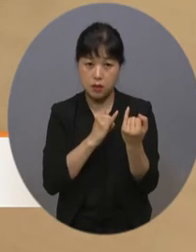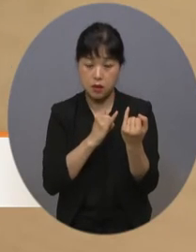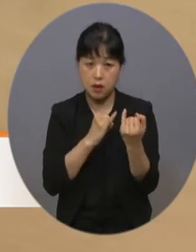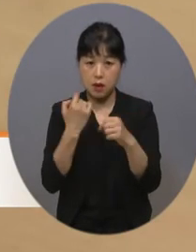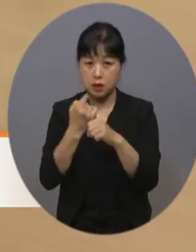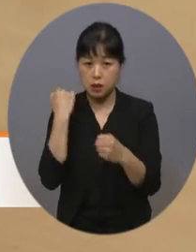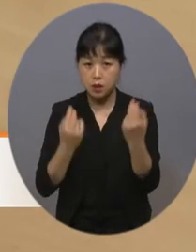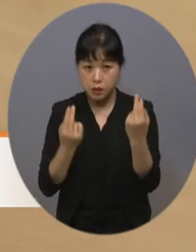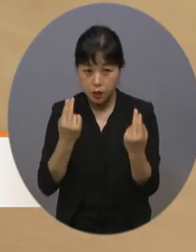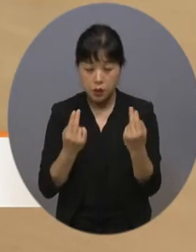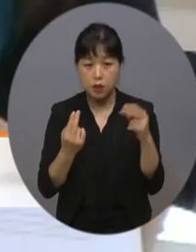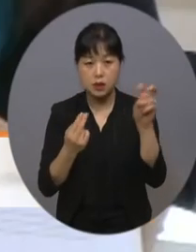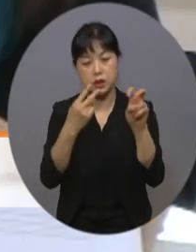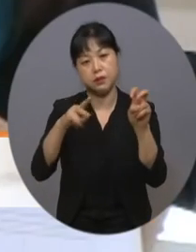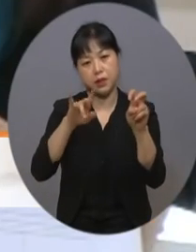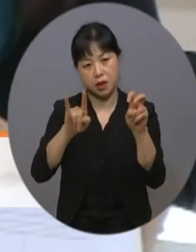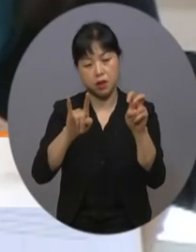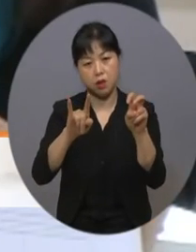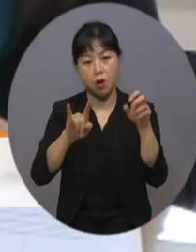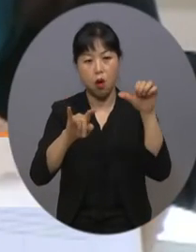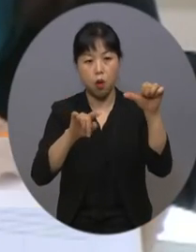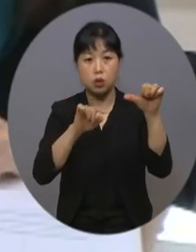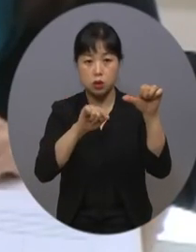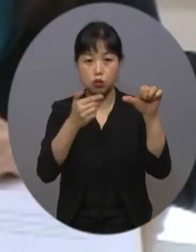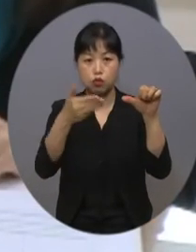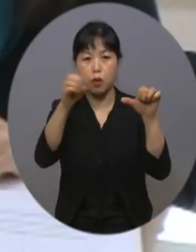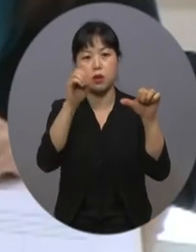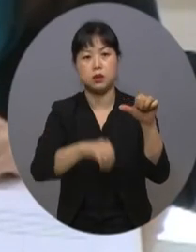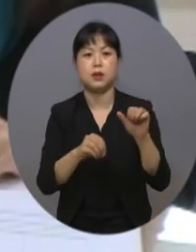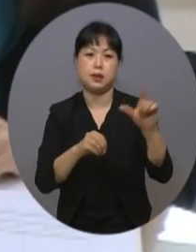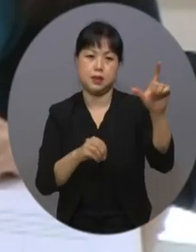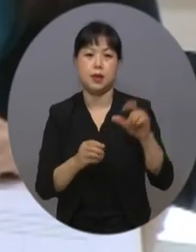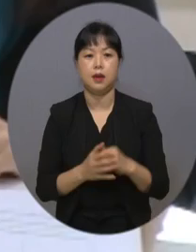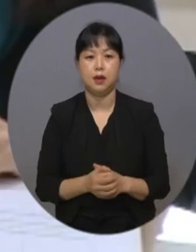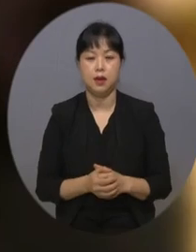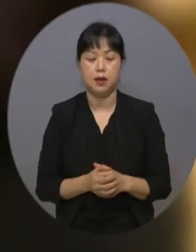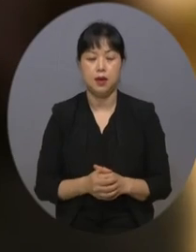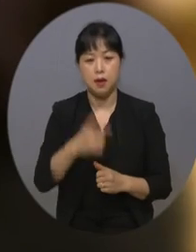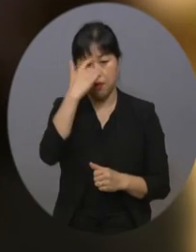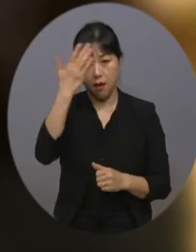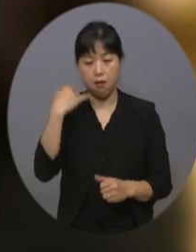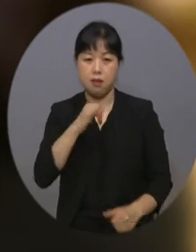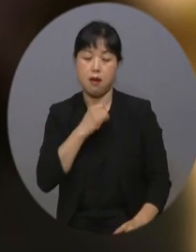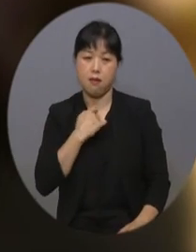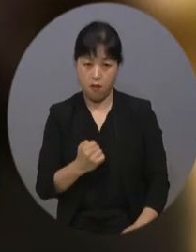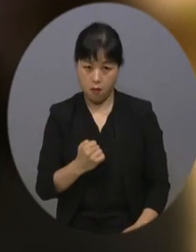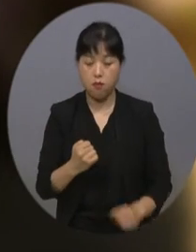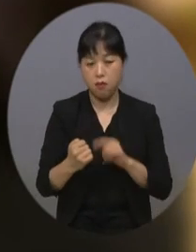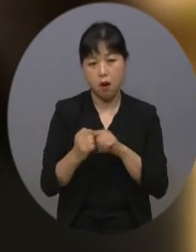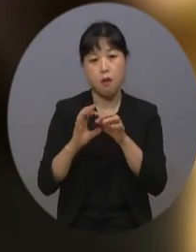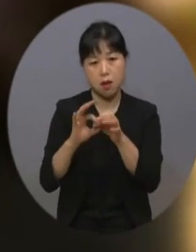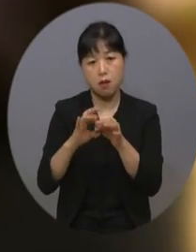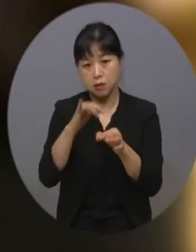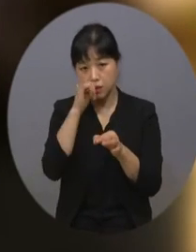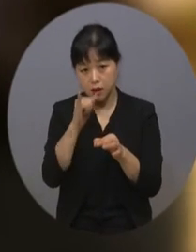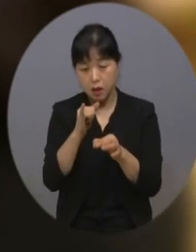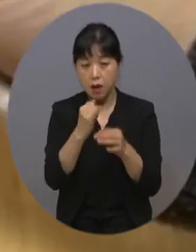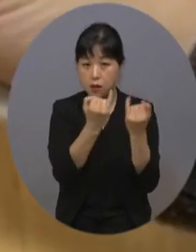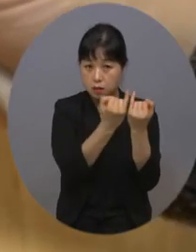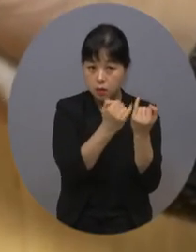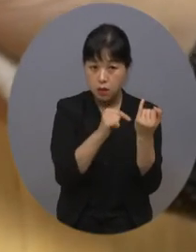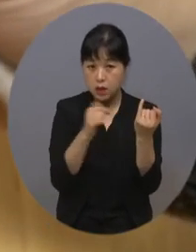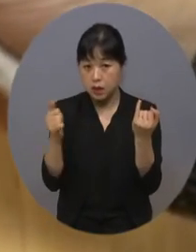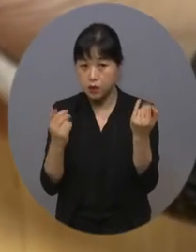9% 증가한 것으로 나타났습니다 과거 자살시도 경험과 관련해서는 여성이 남성보다